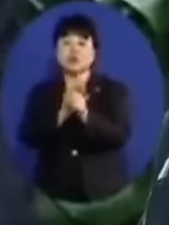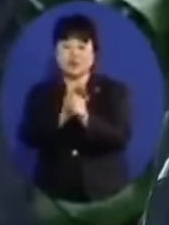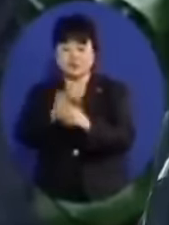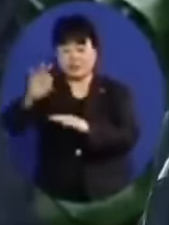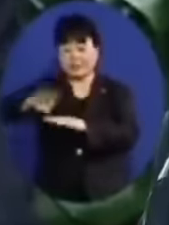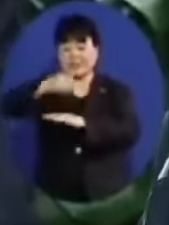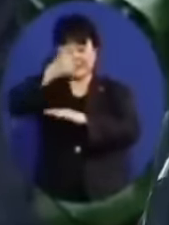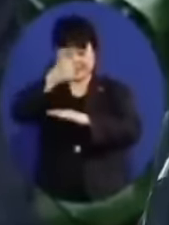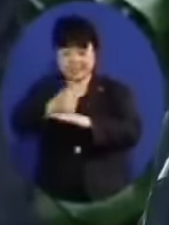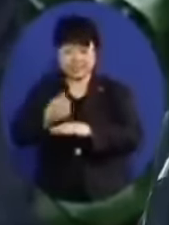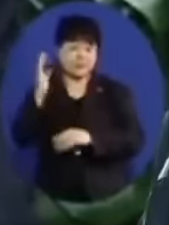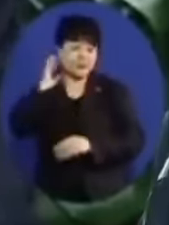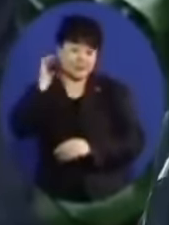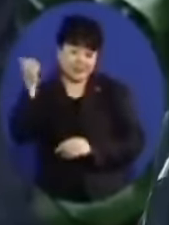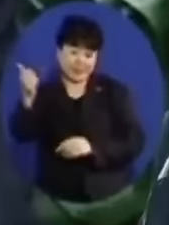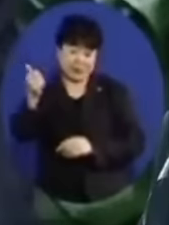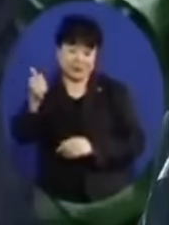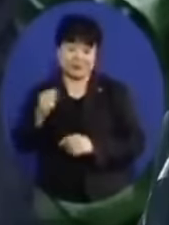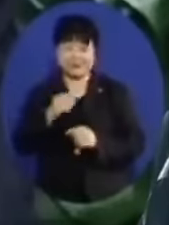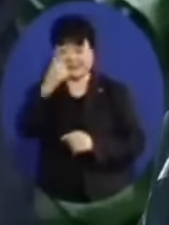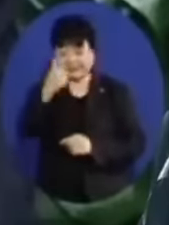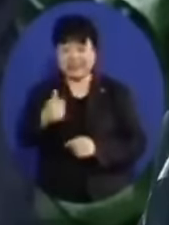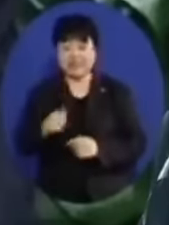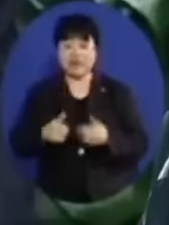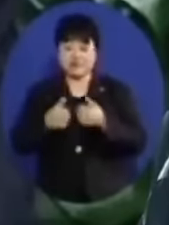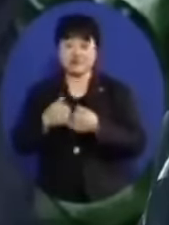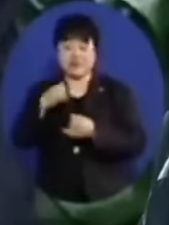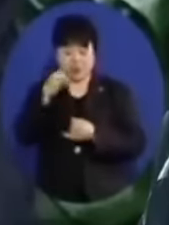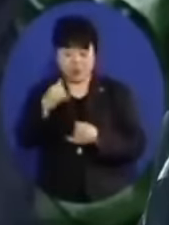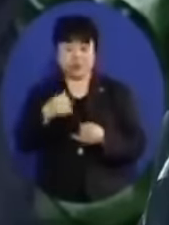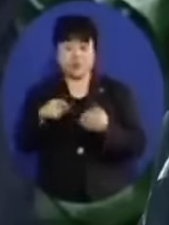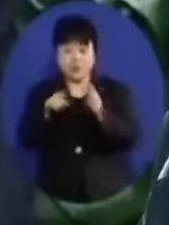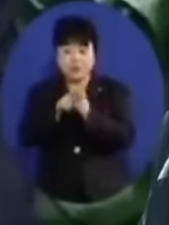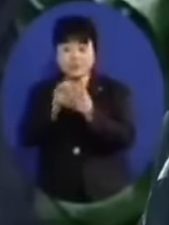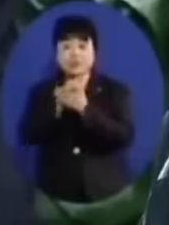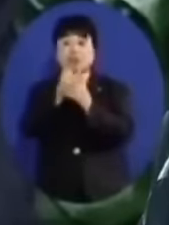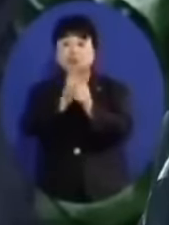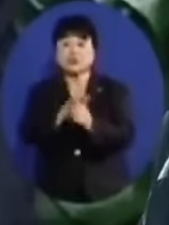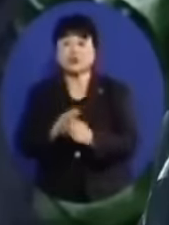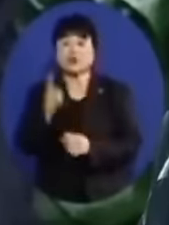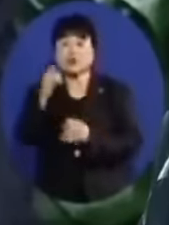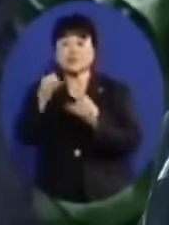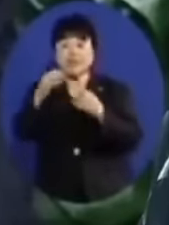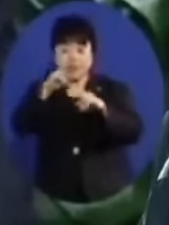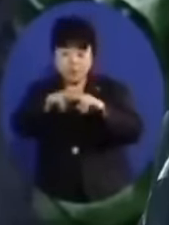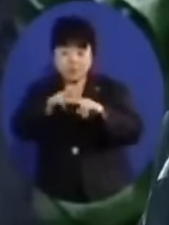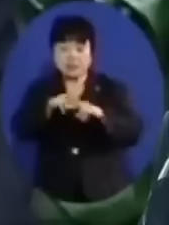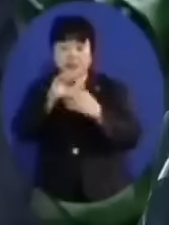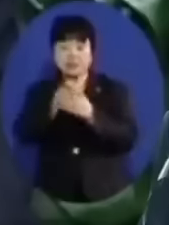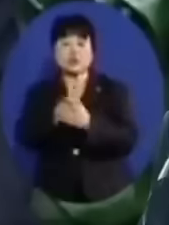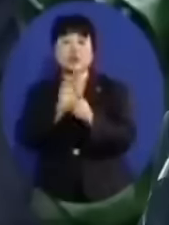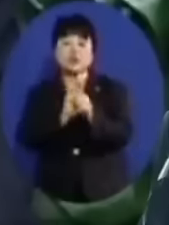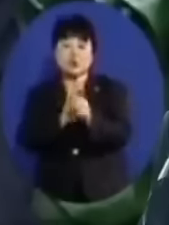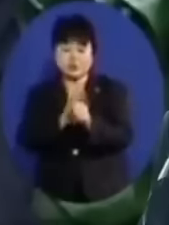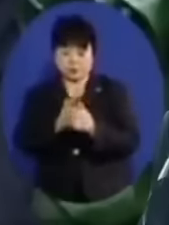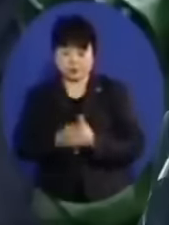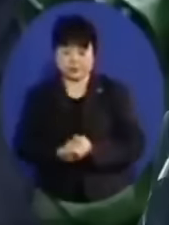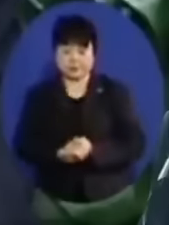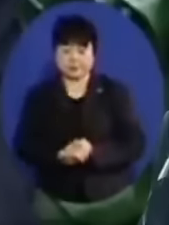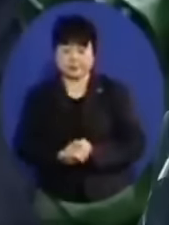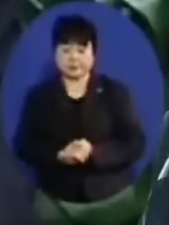임금님 요사이는 대통령이죠. 장관들, 국회의원들, 높은 사람들을 위해서 간절히 기도해더라.